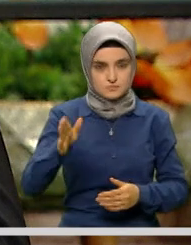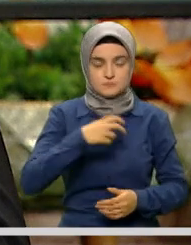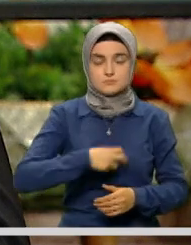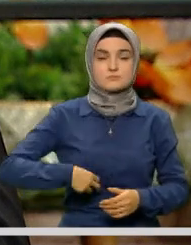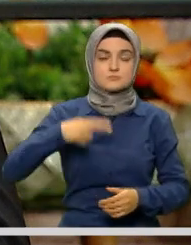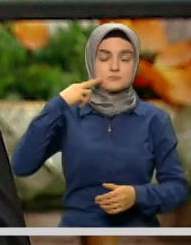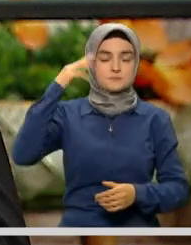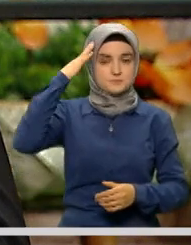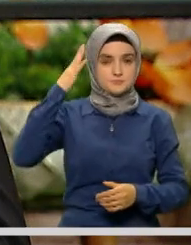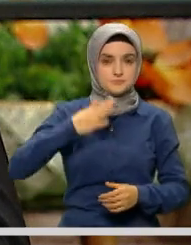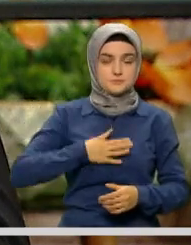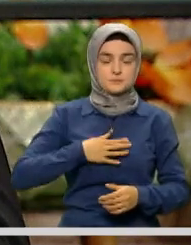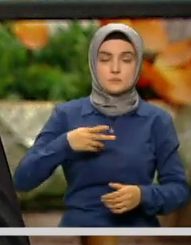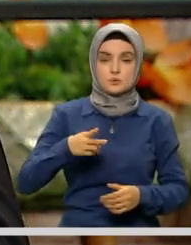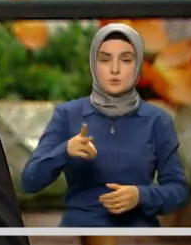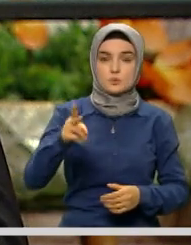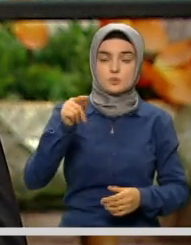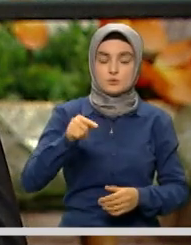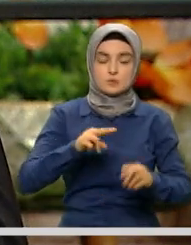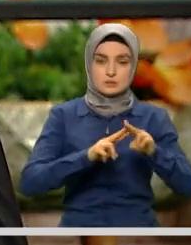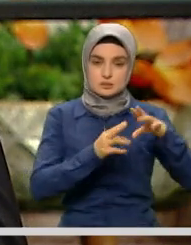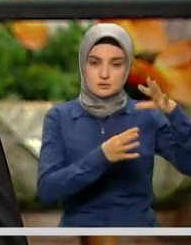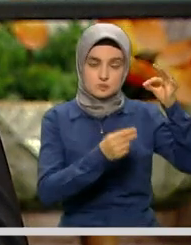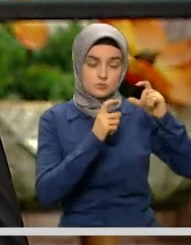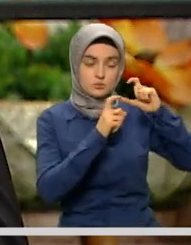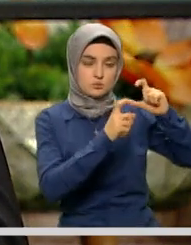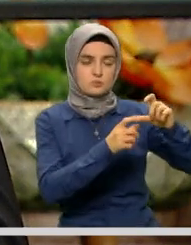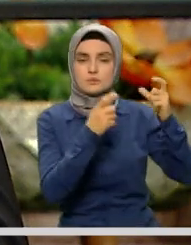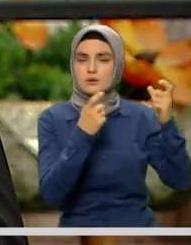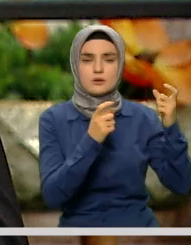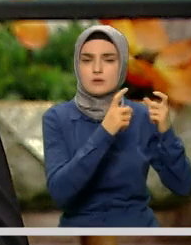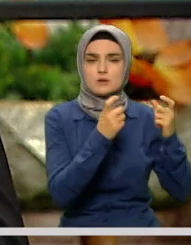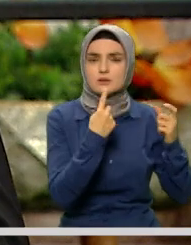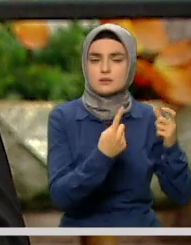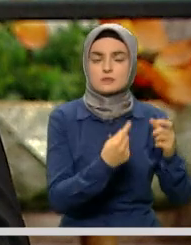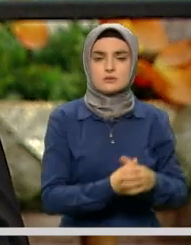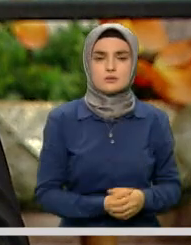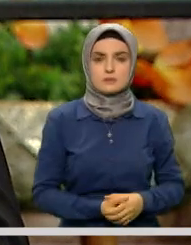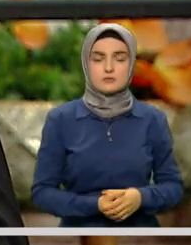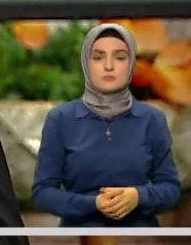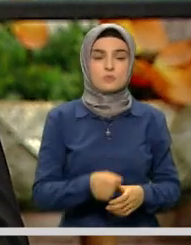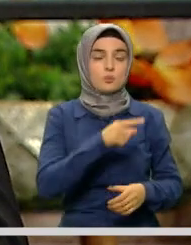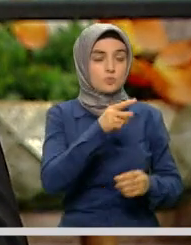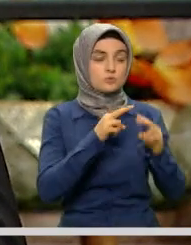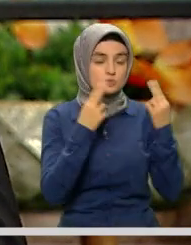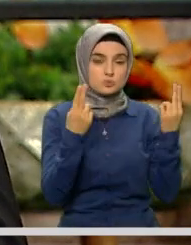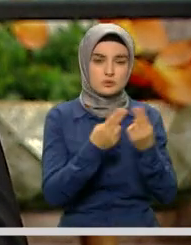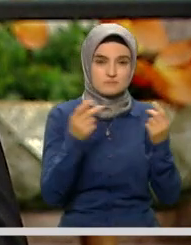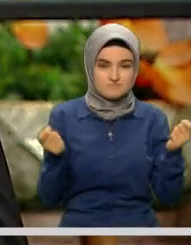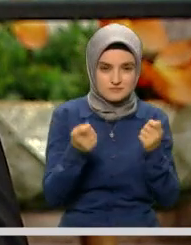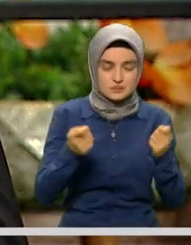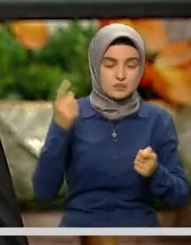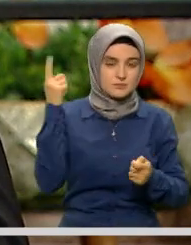Vesselam yoldayken Ka'b bin Malik'i soruyor. Nerede Ka'b bin Malik dediğinde diyorlar ki onu dünyalık işler